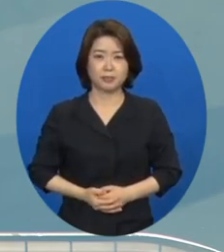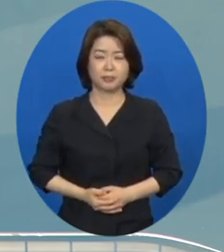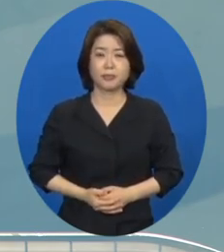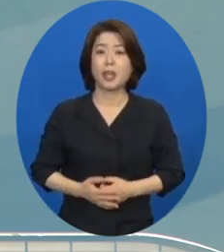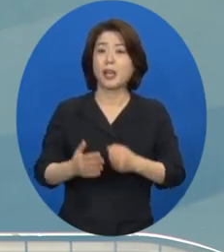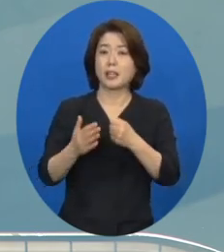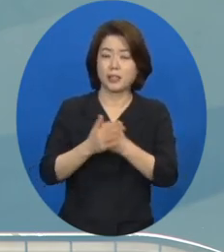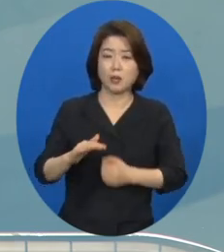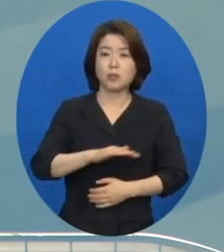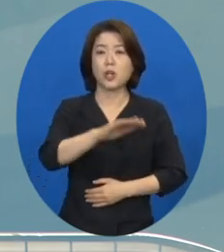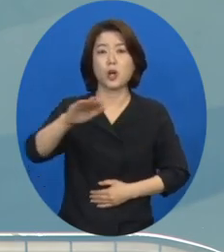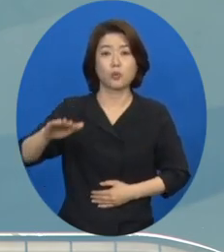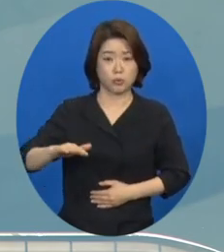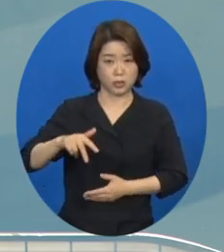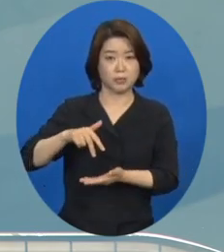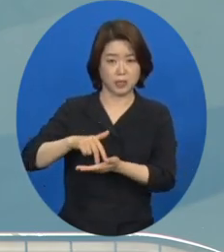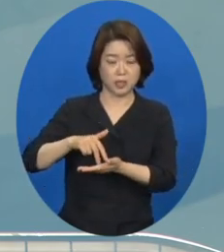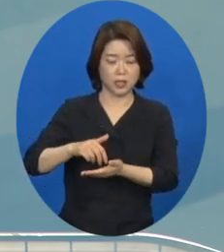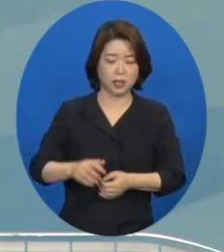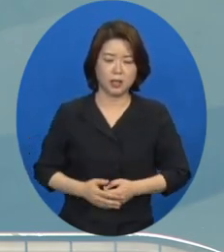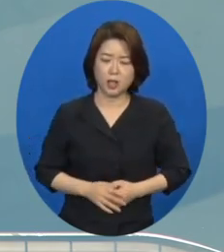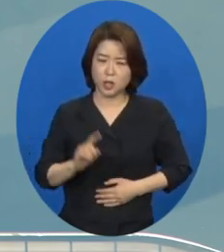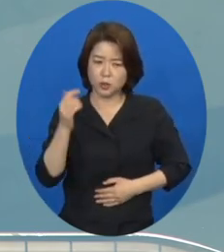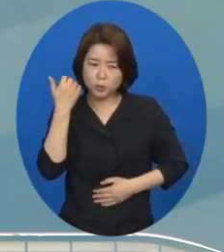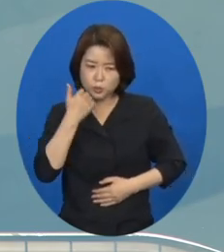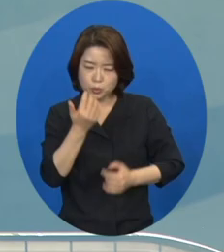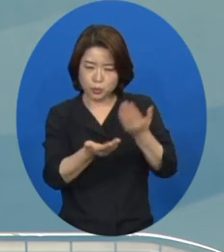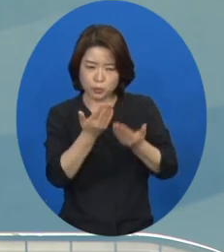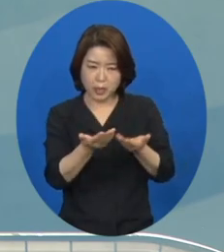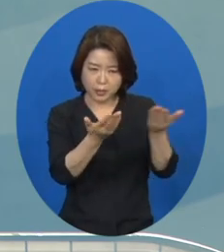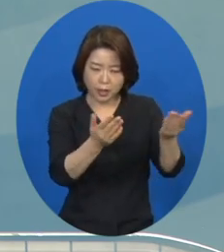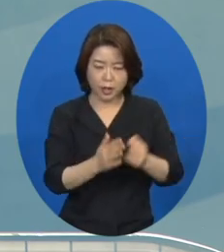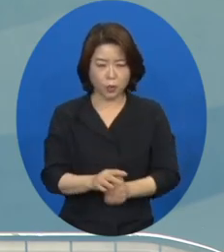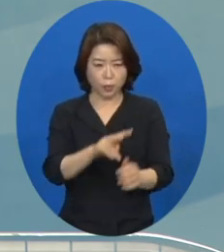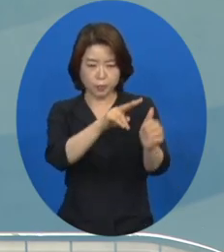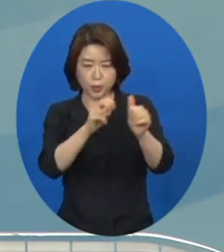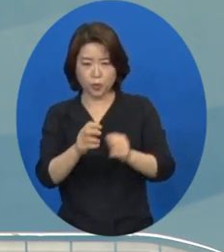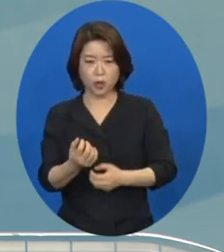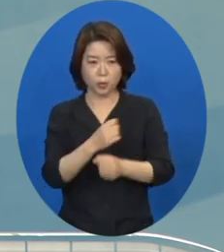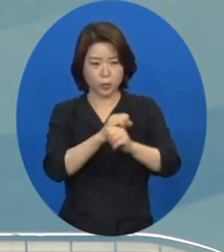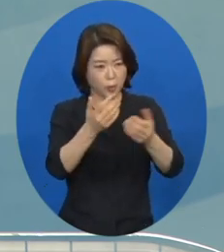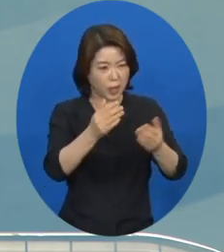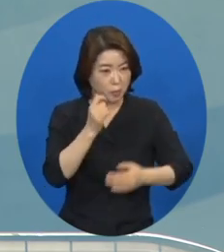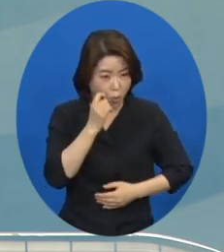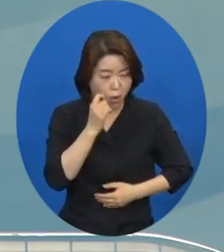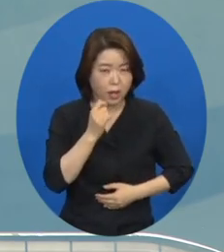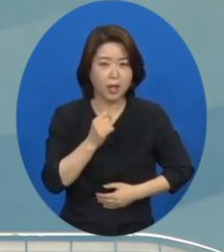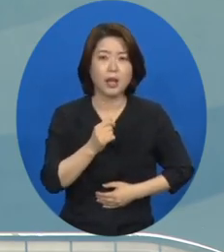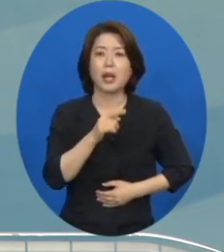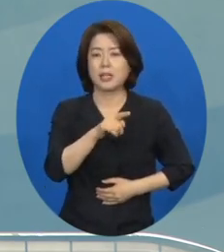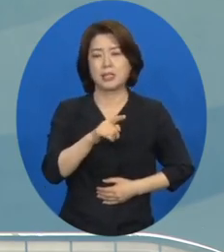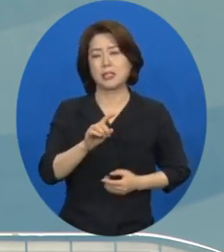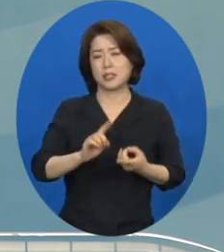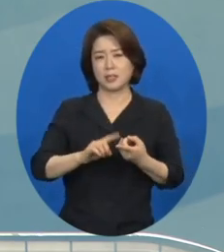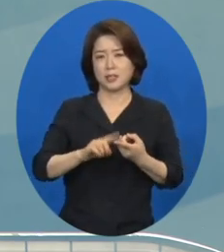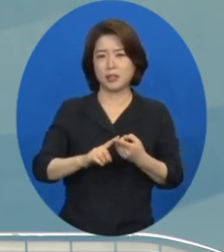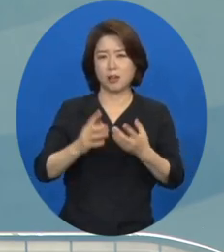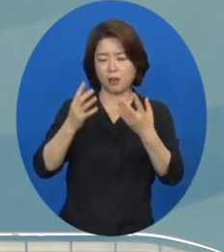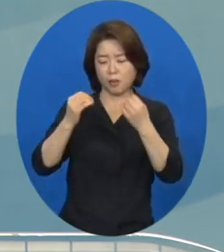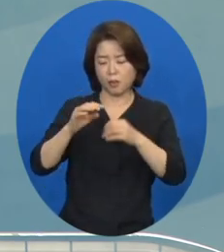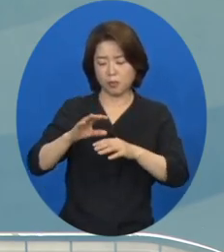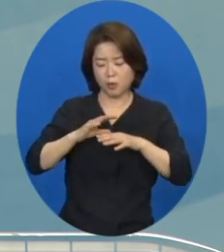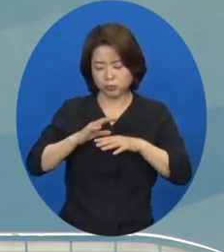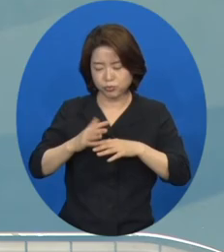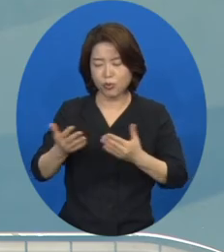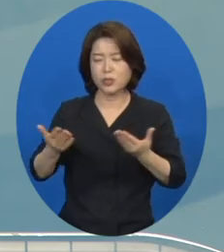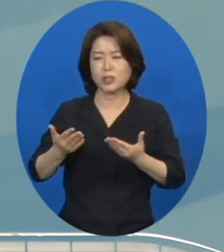그러니 여러분, 우리에게 있어서 누구를 판단하고 미워하고 용서하지 않는다는 게 얼마나 무서운